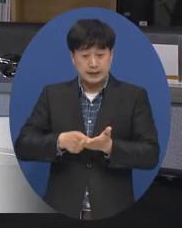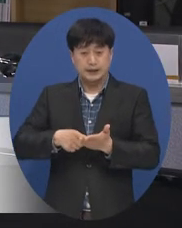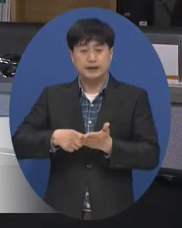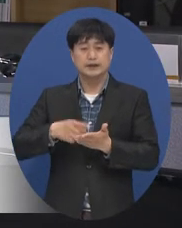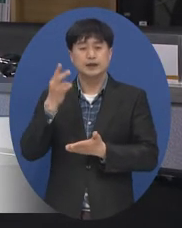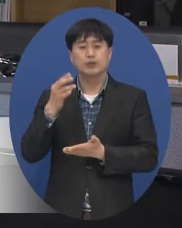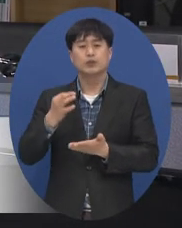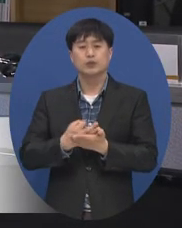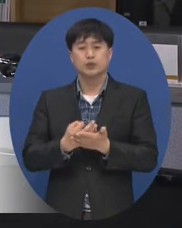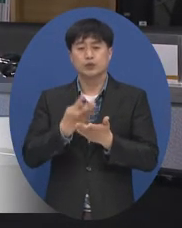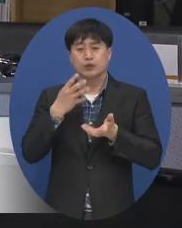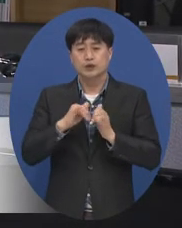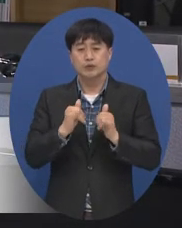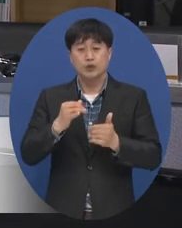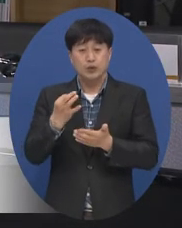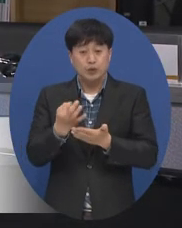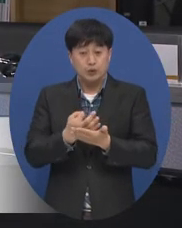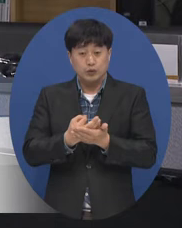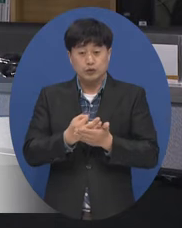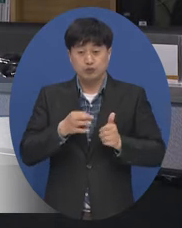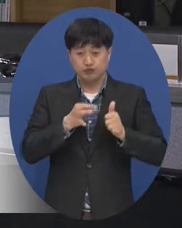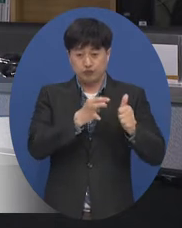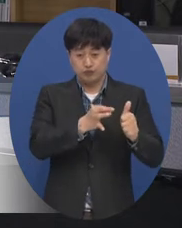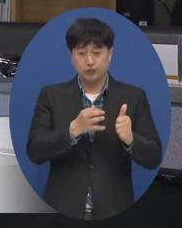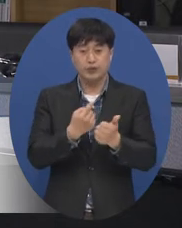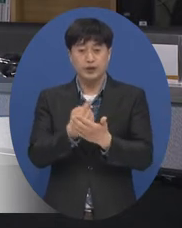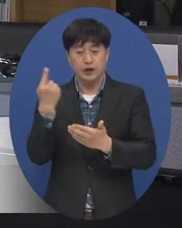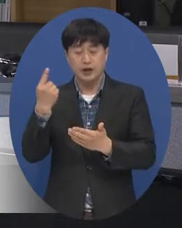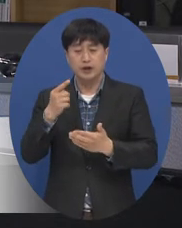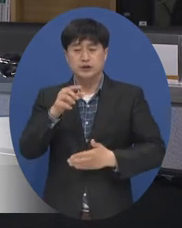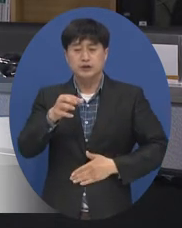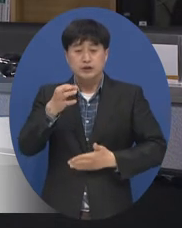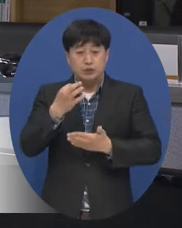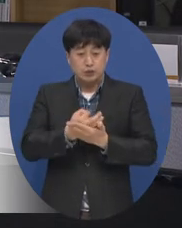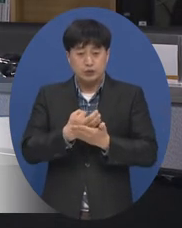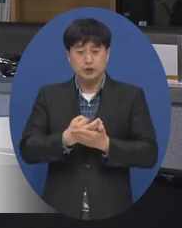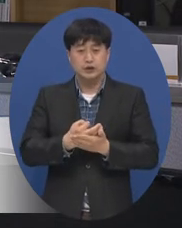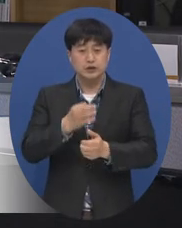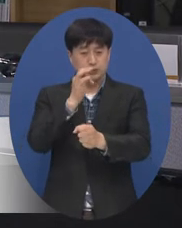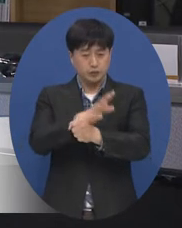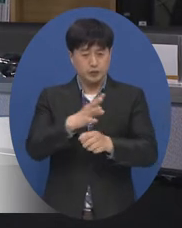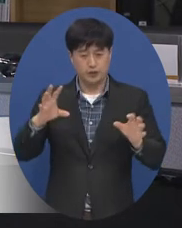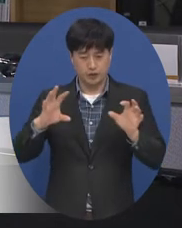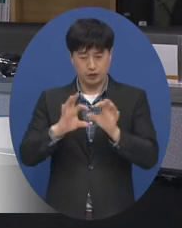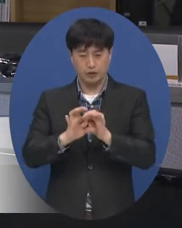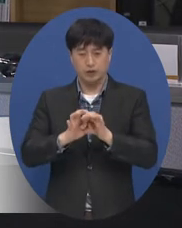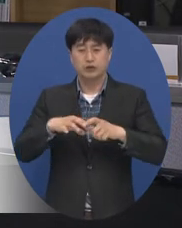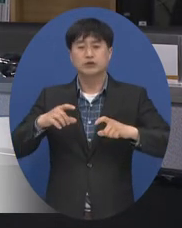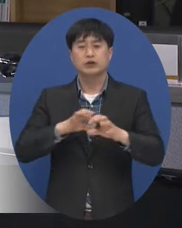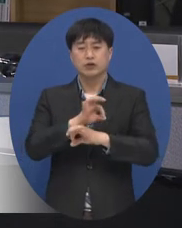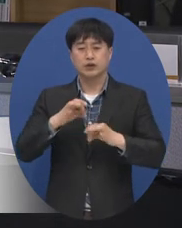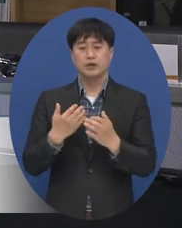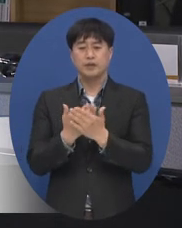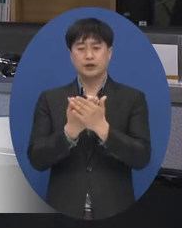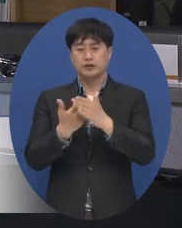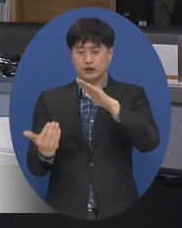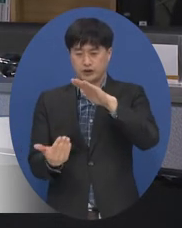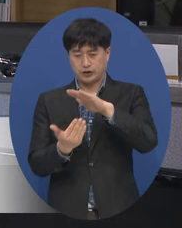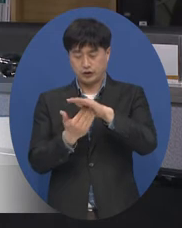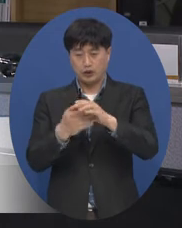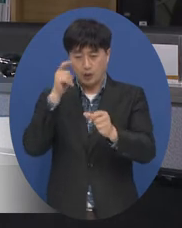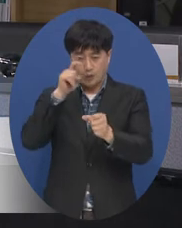재난기본소득은 도민들한테 소득을 더 주는 것뿐만 아니라 그 소득이 소비로 이어지면서 지역경제